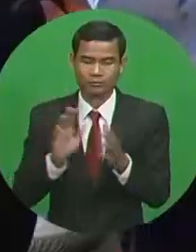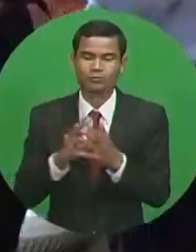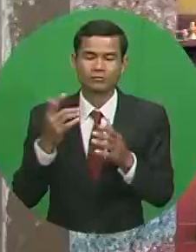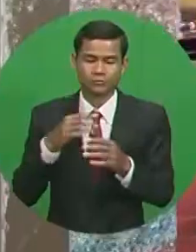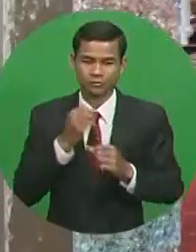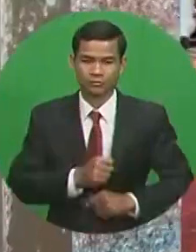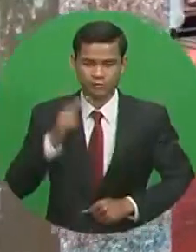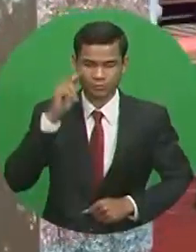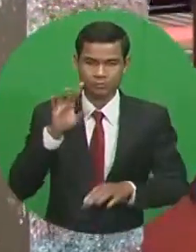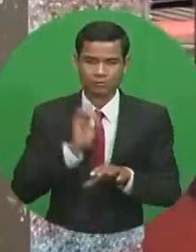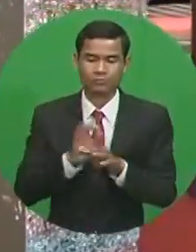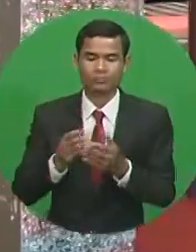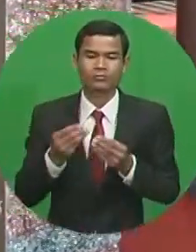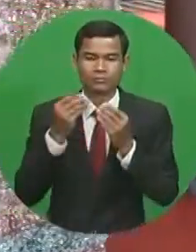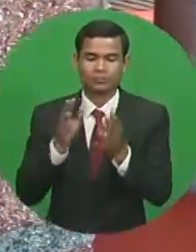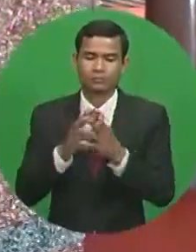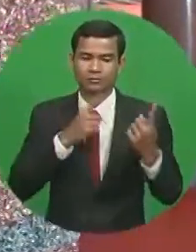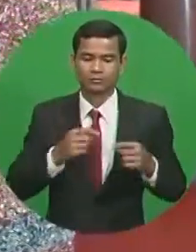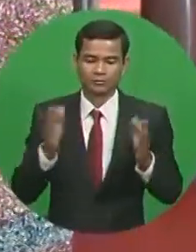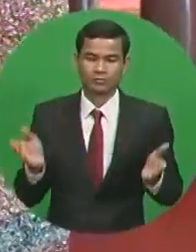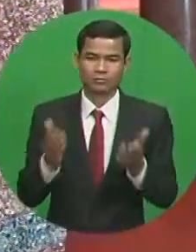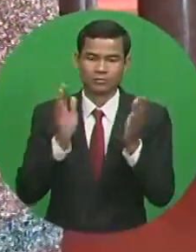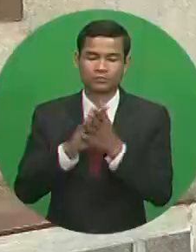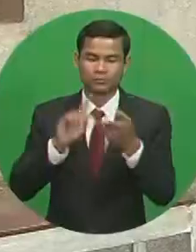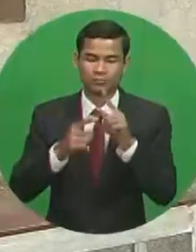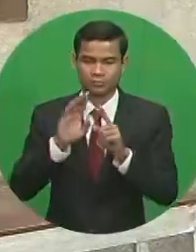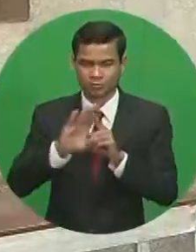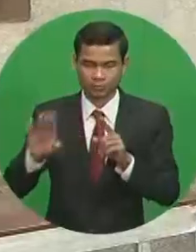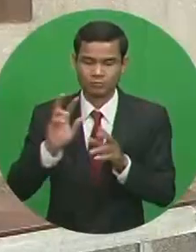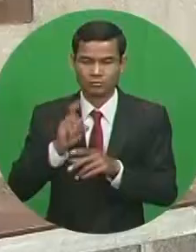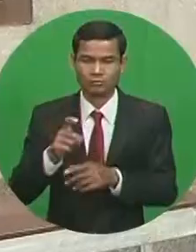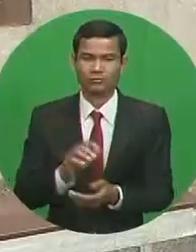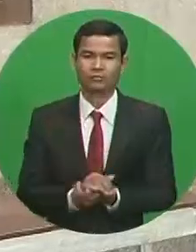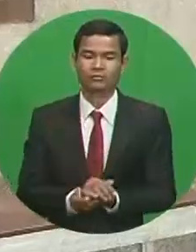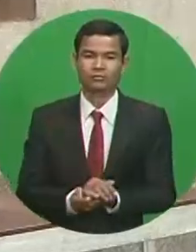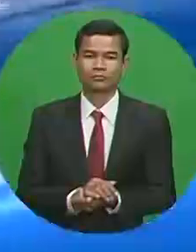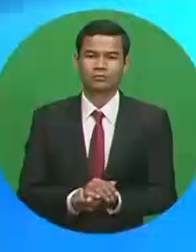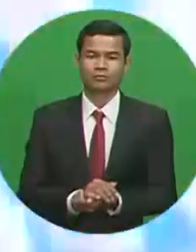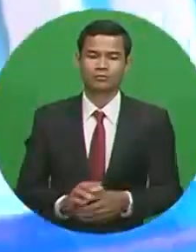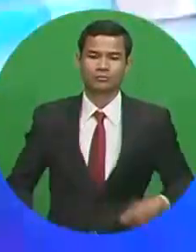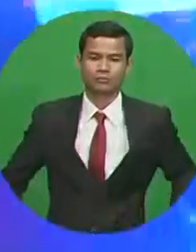លខេមរភូមិន្ទដើម្បីជាការលើកទឹកចិត្តដល់ញាតិមិត្តនិងក្រុមគ្រួសារនៃសព